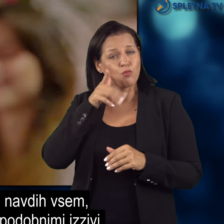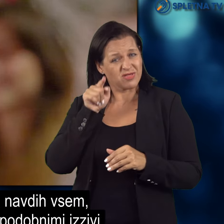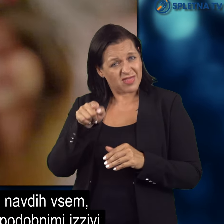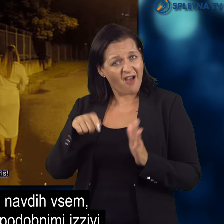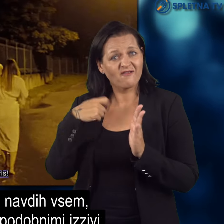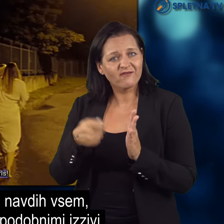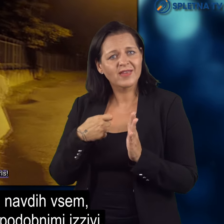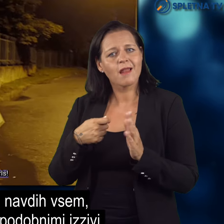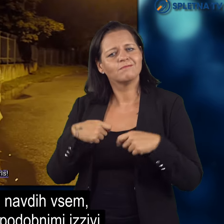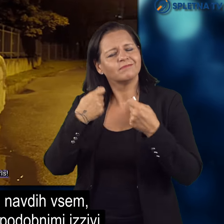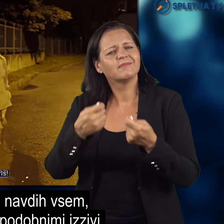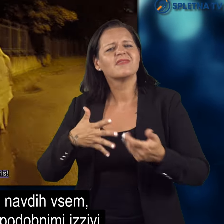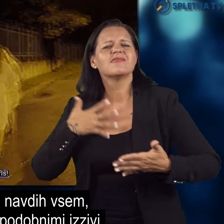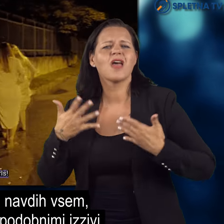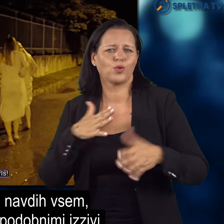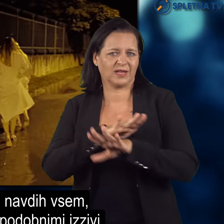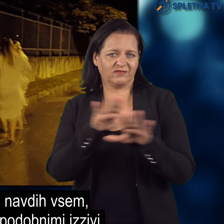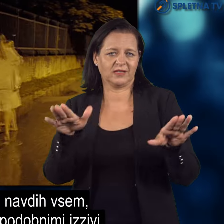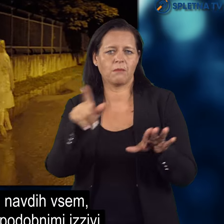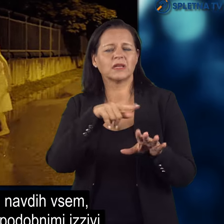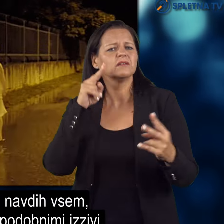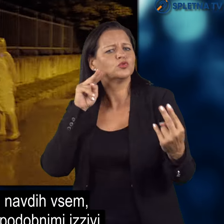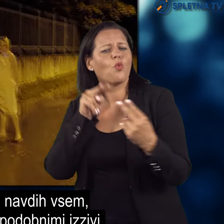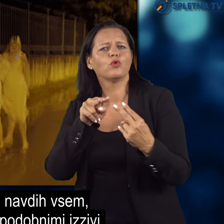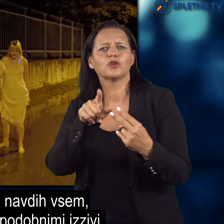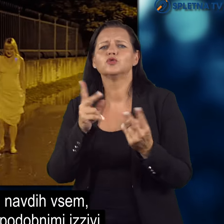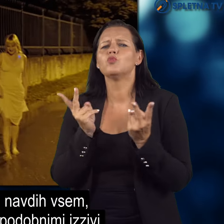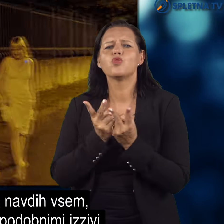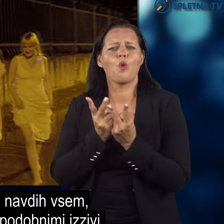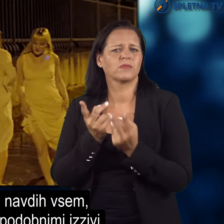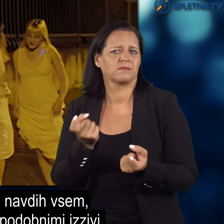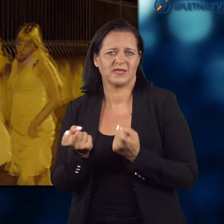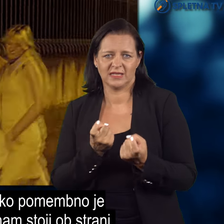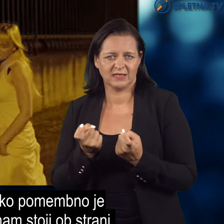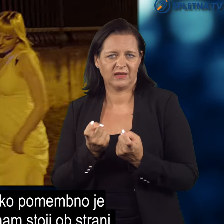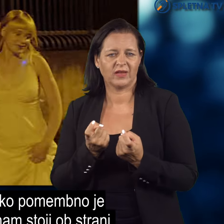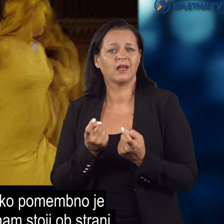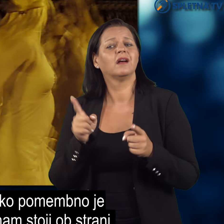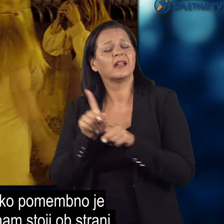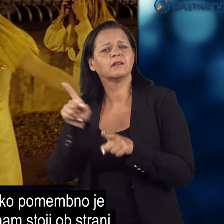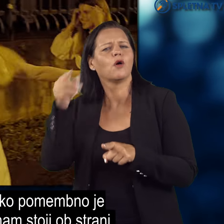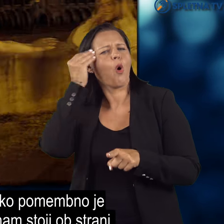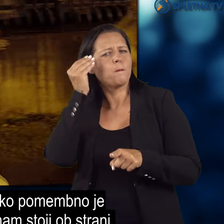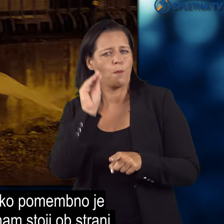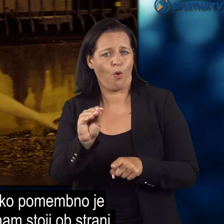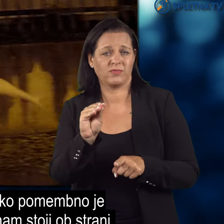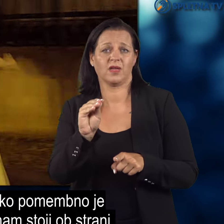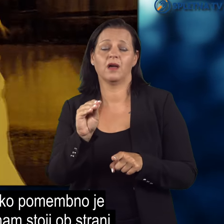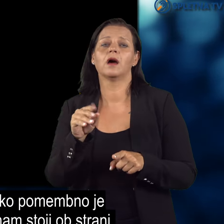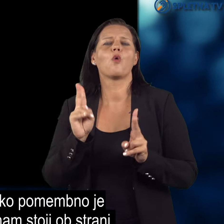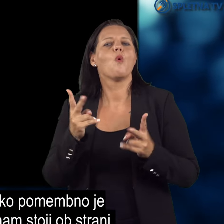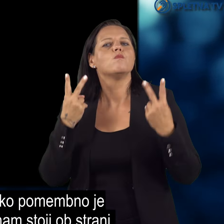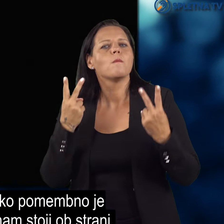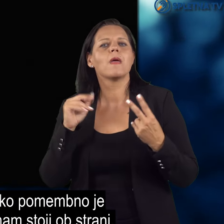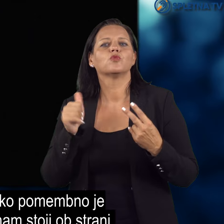Naj bo ta film navdih vsem, ki se soočajo s podobnimi izzivi, ter opomnik, kako pomembno je imeti